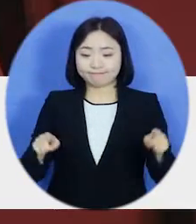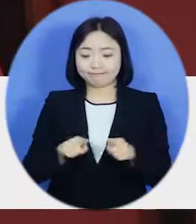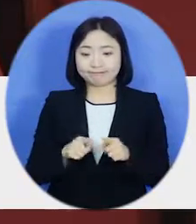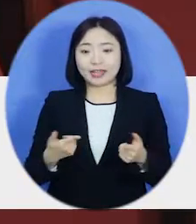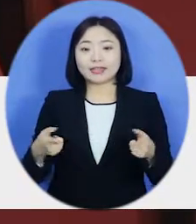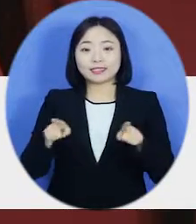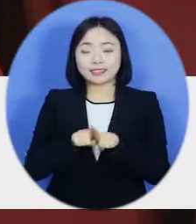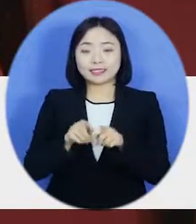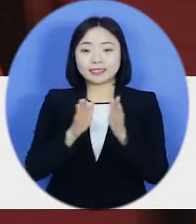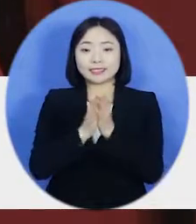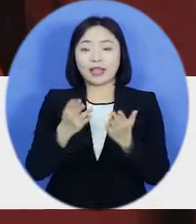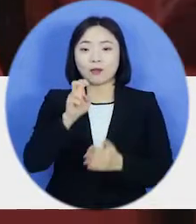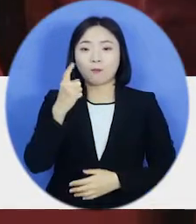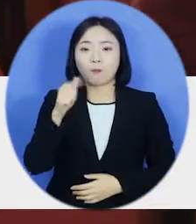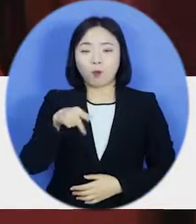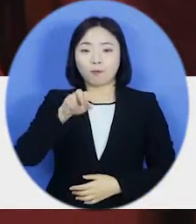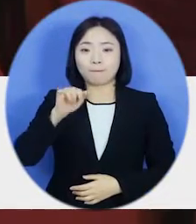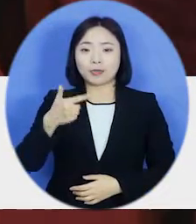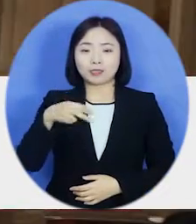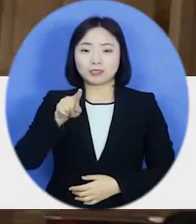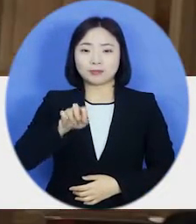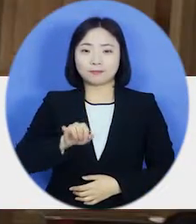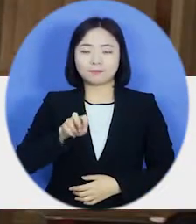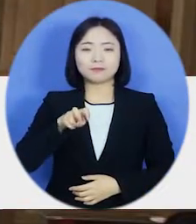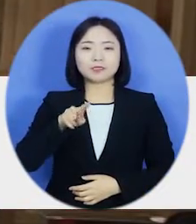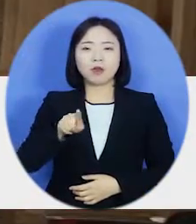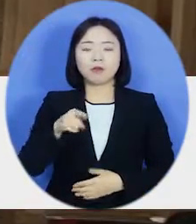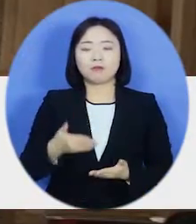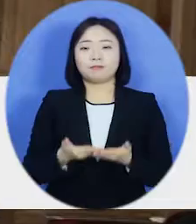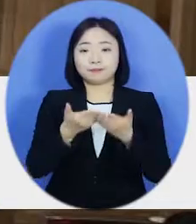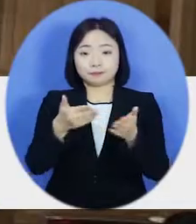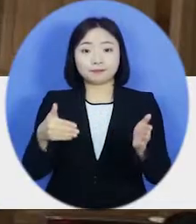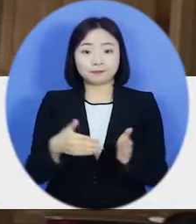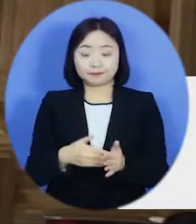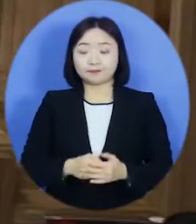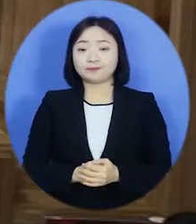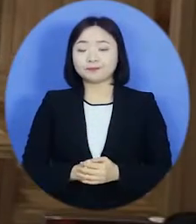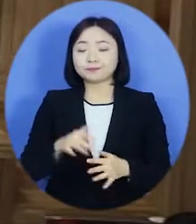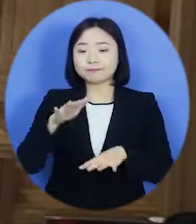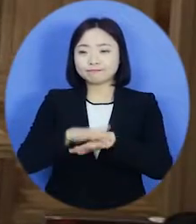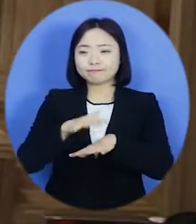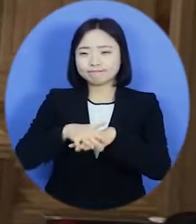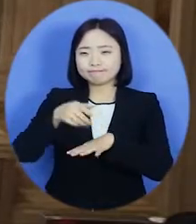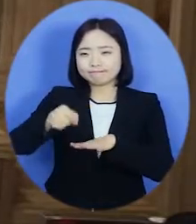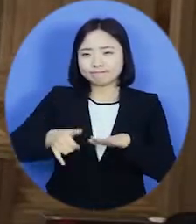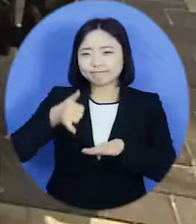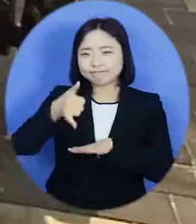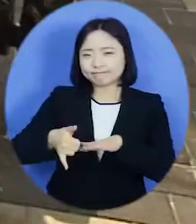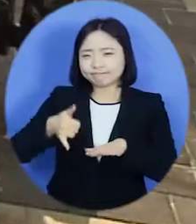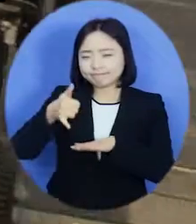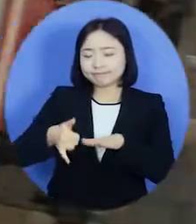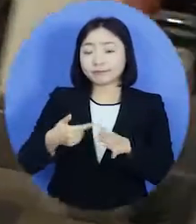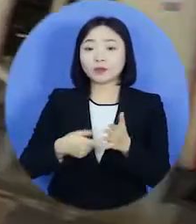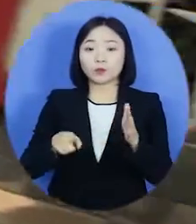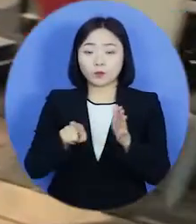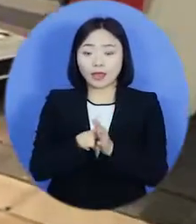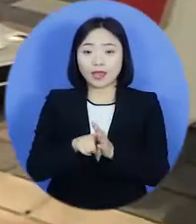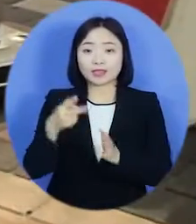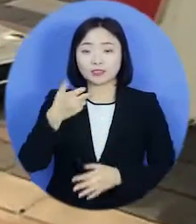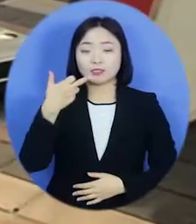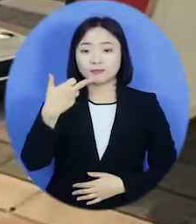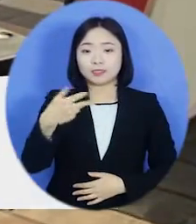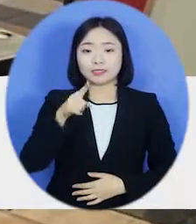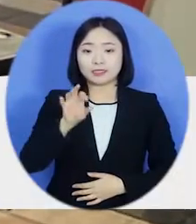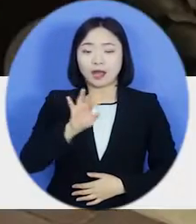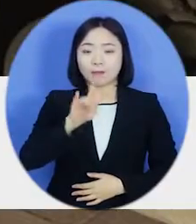특강과 임대사업 성과 분석 및 2017년도 계획 설명 등으로 진행됐고, 야외에서는 잡곡수확기,